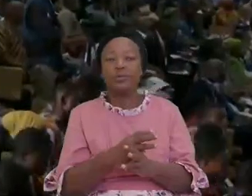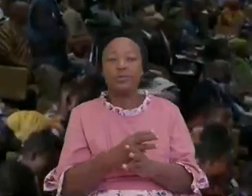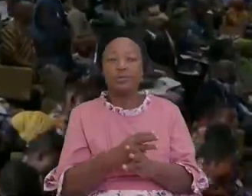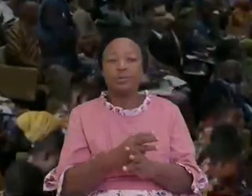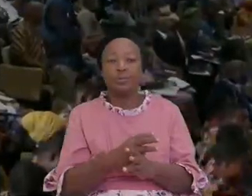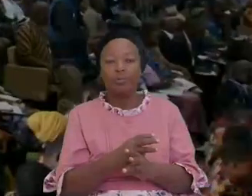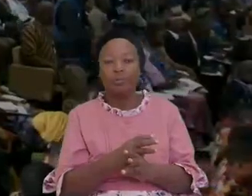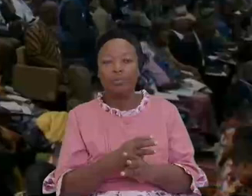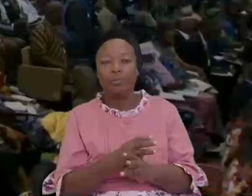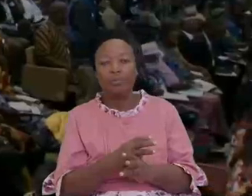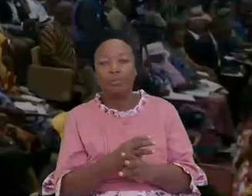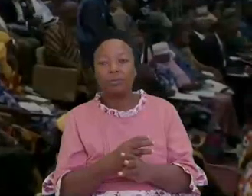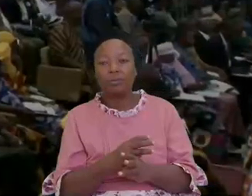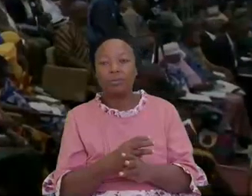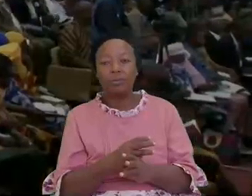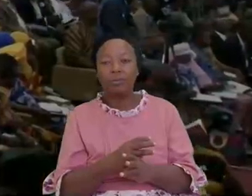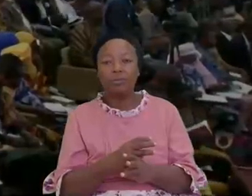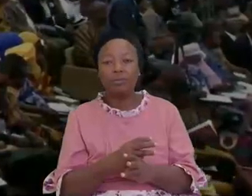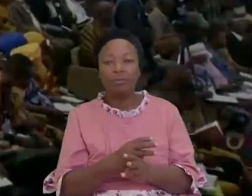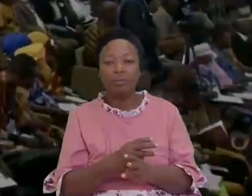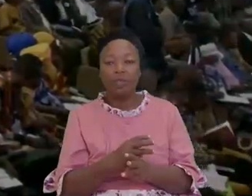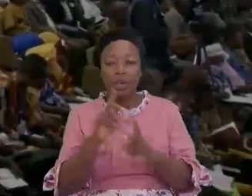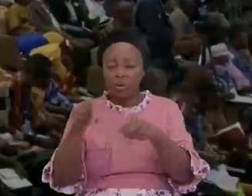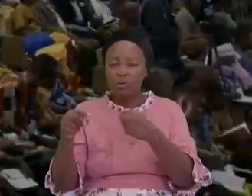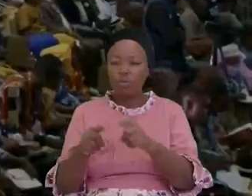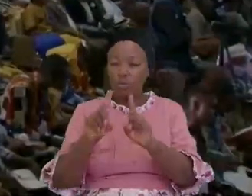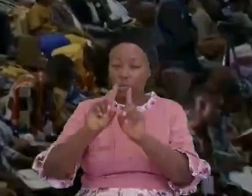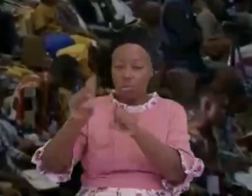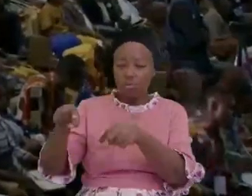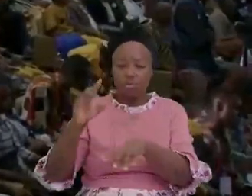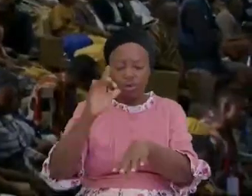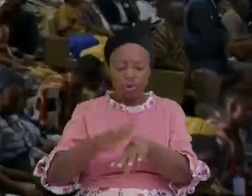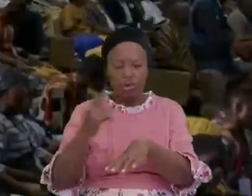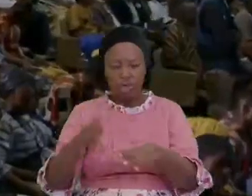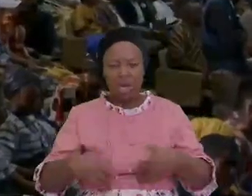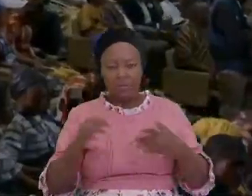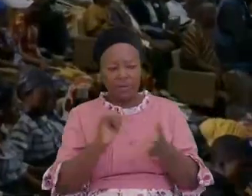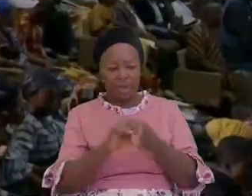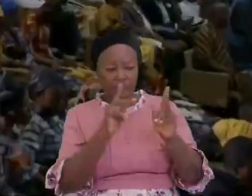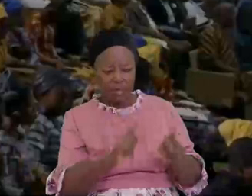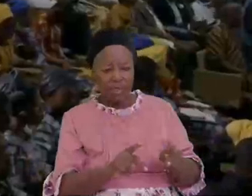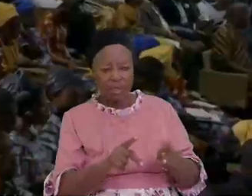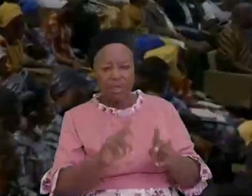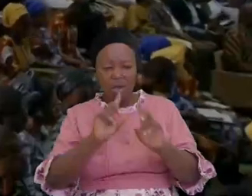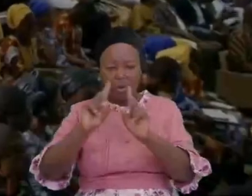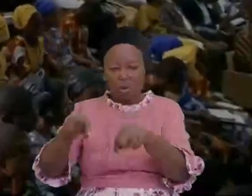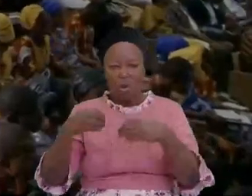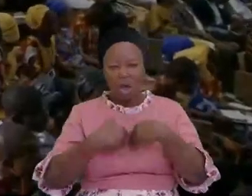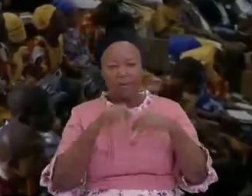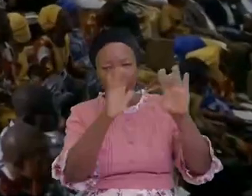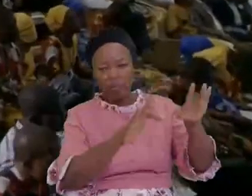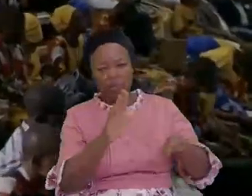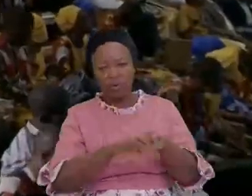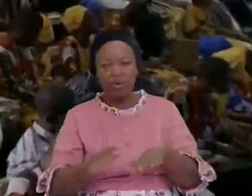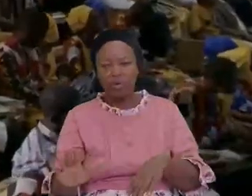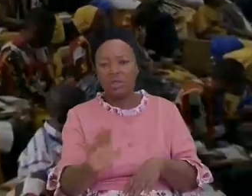monde. Allez toucher la vie de ce voisin. ayez compassion d'eux